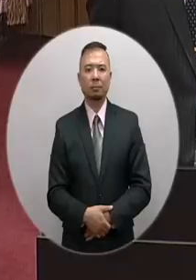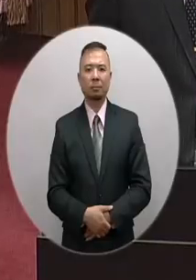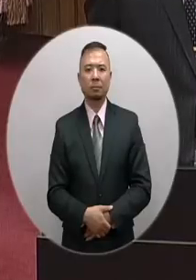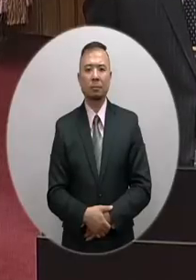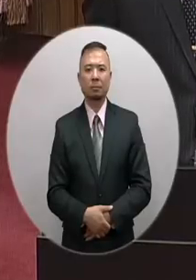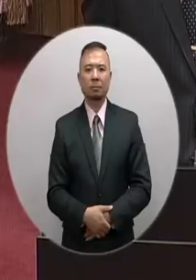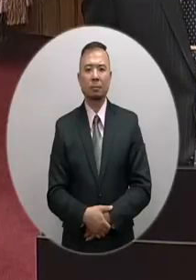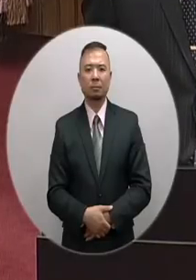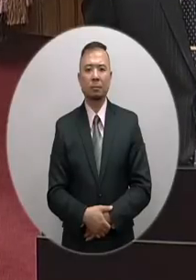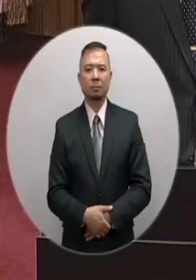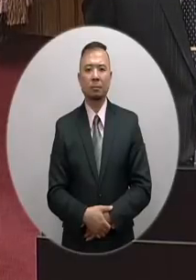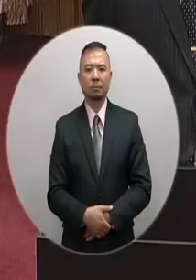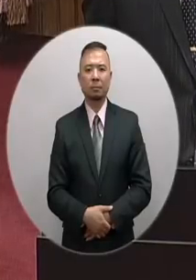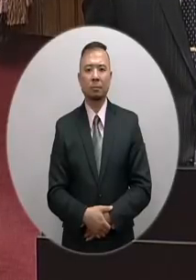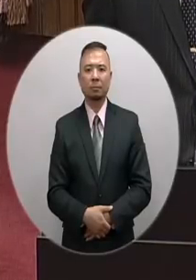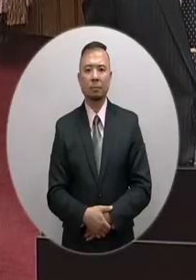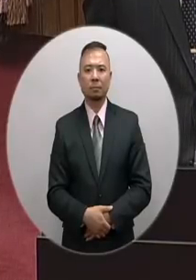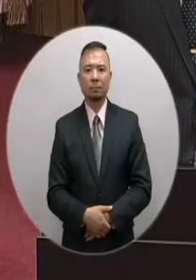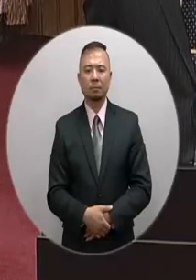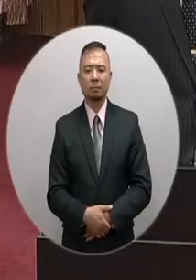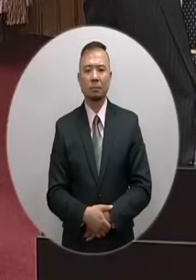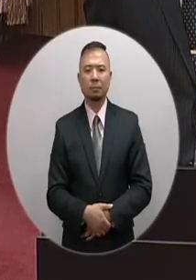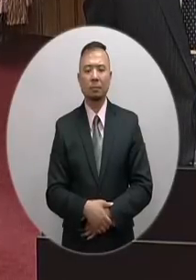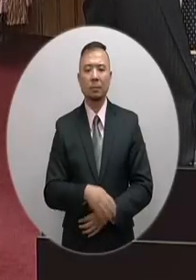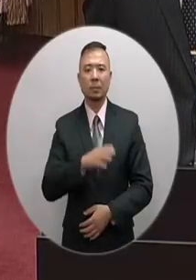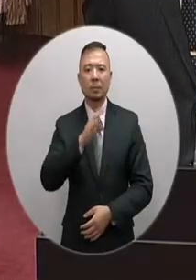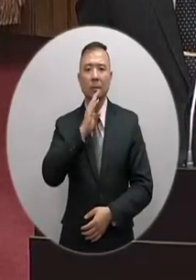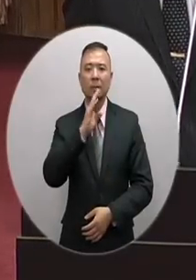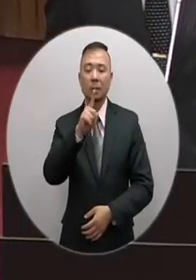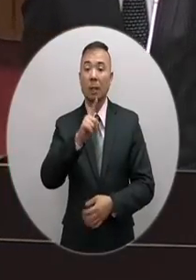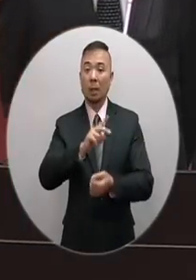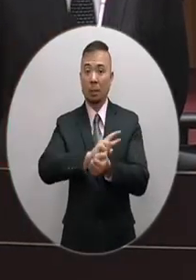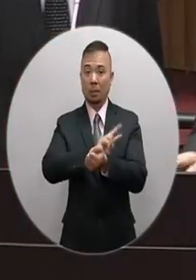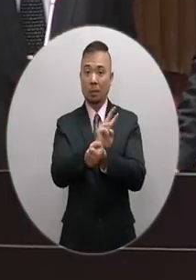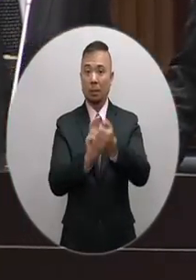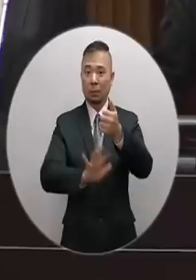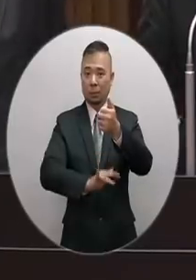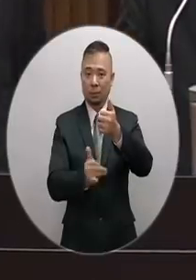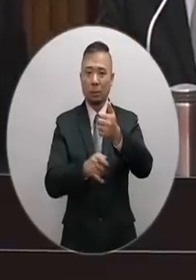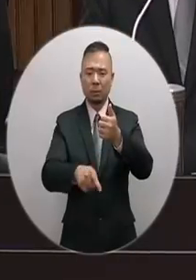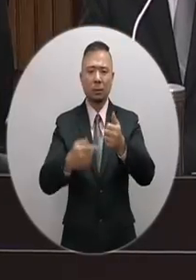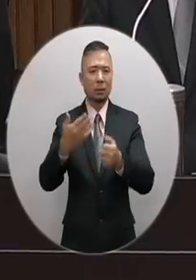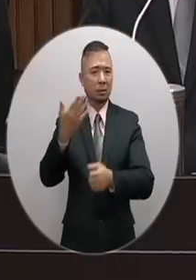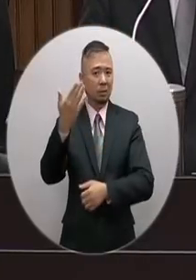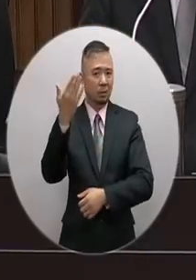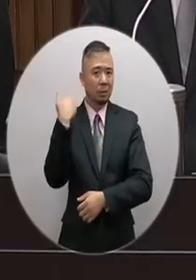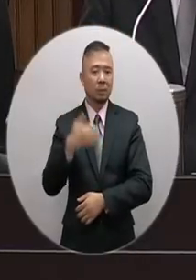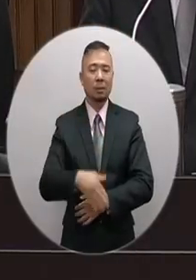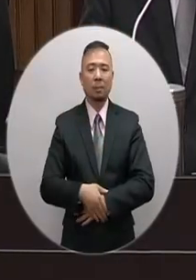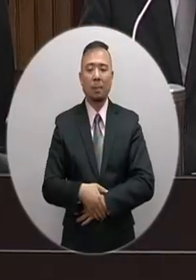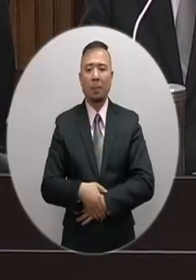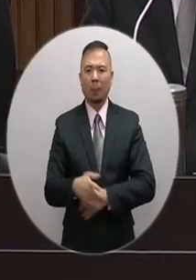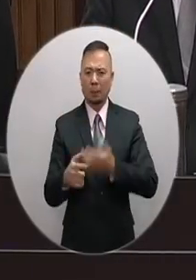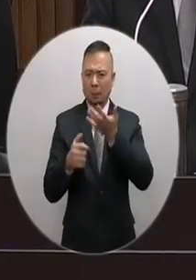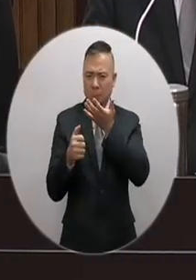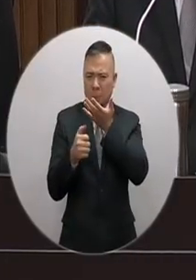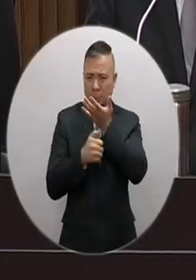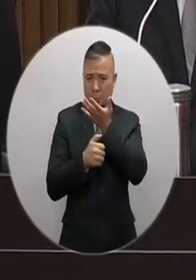院长叫被回答不？ 是那个，因为过去哈，这个我们这个戒毒